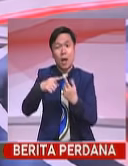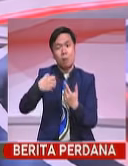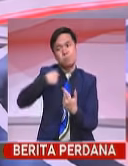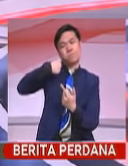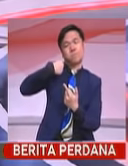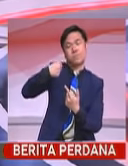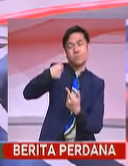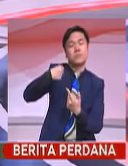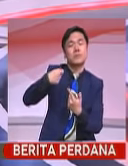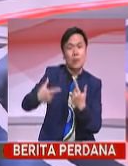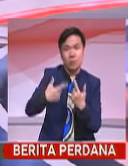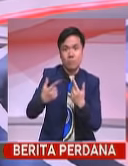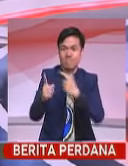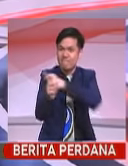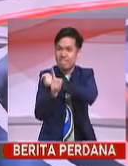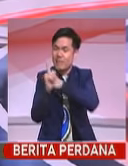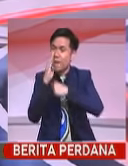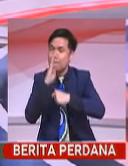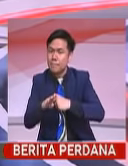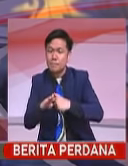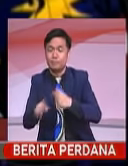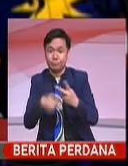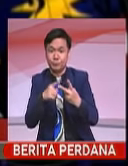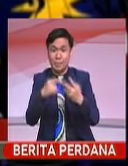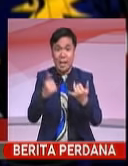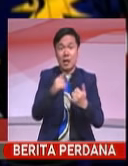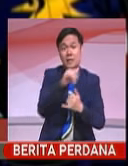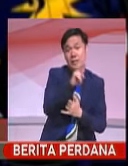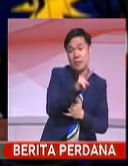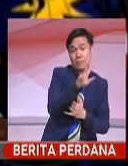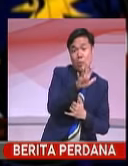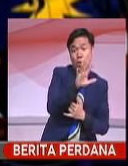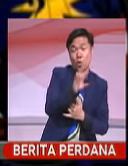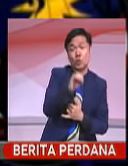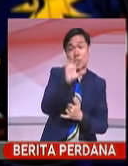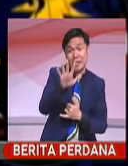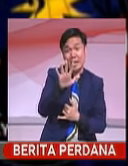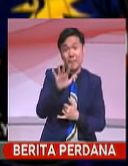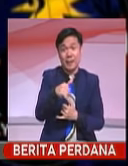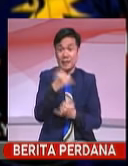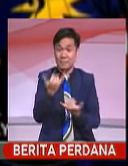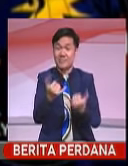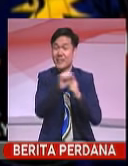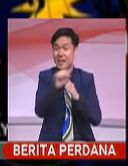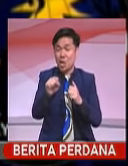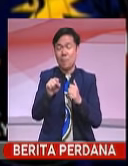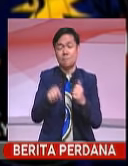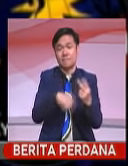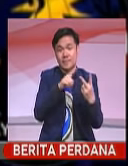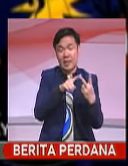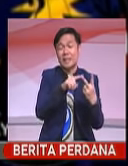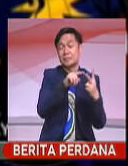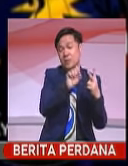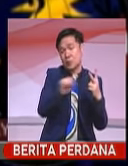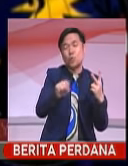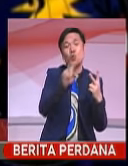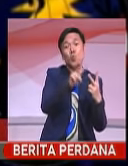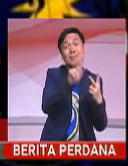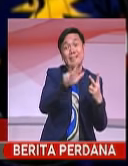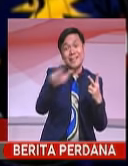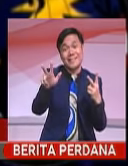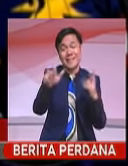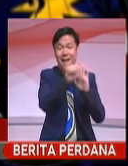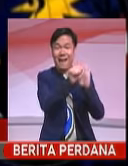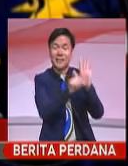jenayah. Kes disiasat di bawah Seksyen 505 dan 507 Kanun Keseksaan serta Seksyen 233